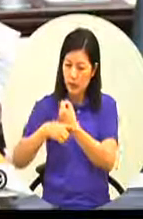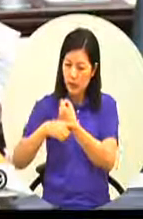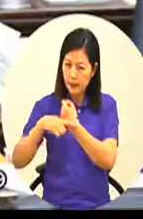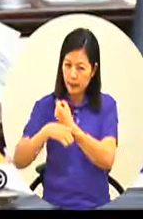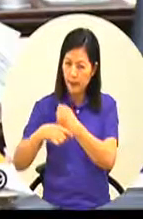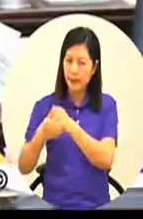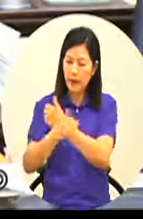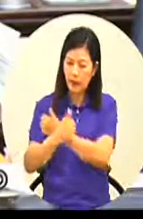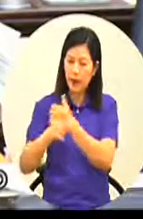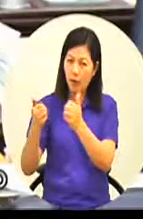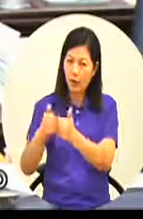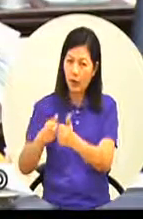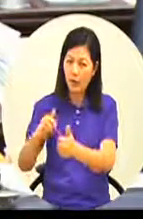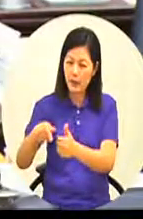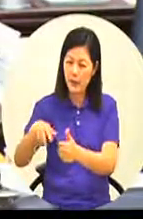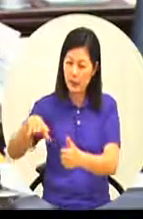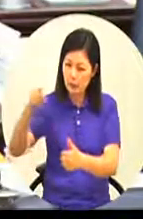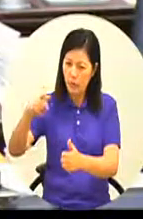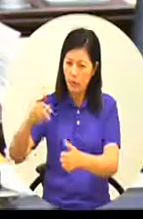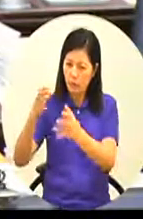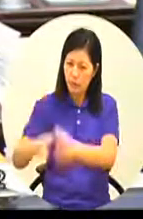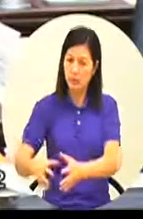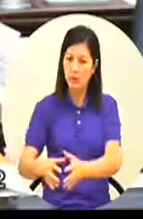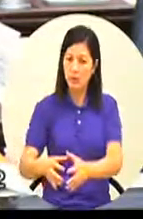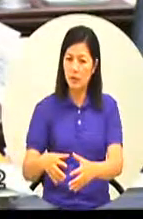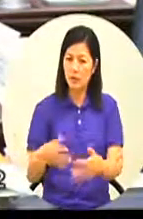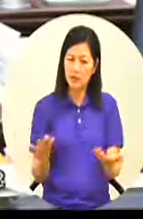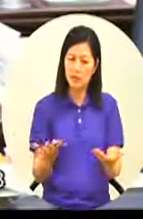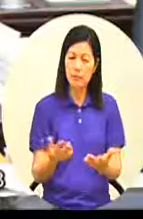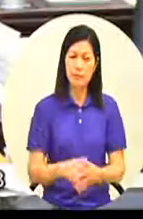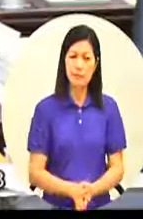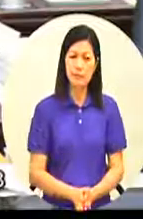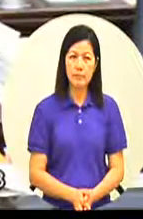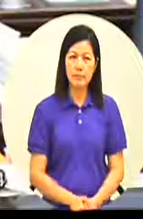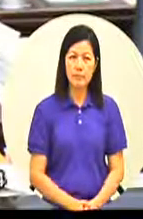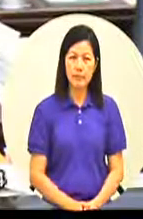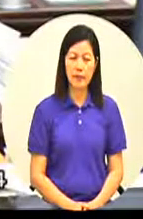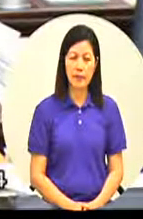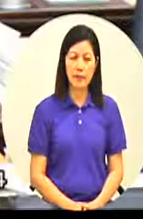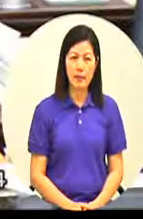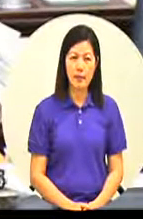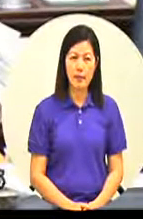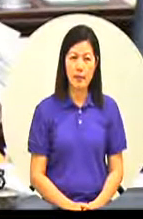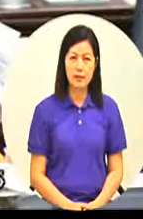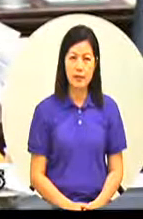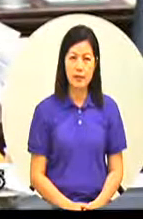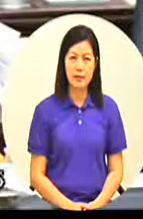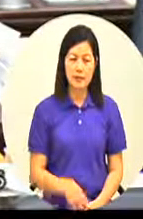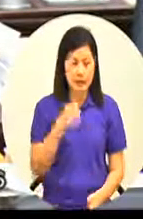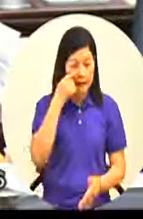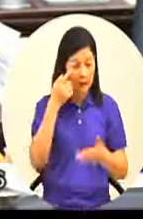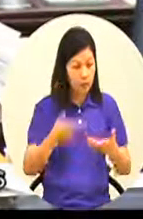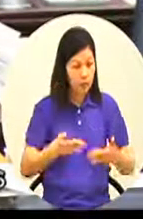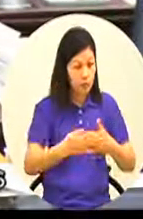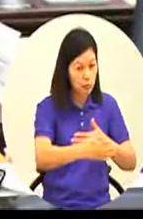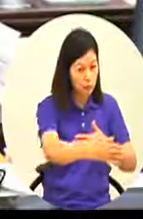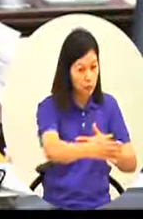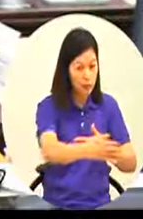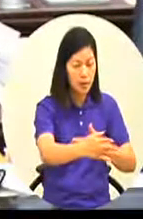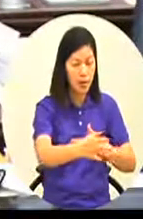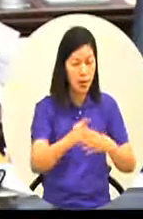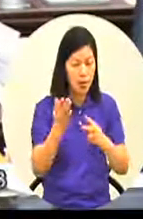预算的这个结果。我觉得这就是一个目前来说很有趣，这我就是我刚问的嘛，到底是重视的是过程还是重